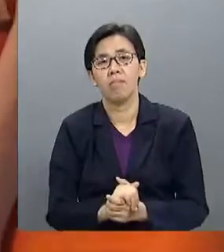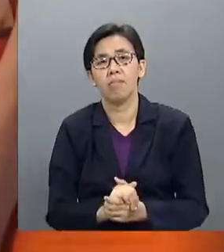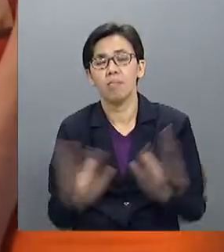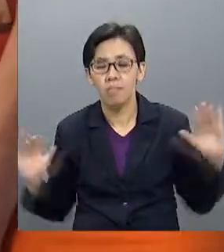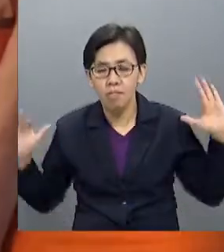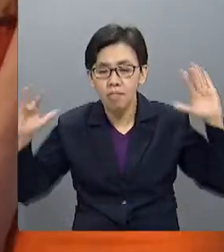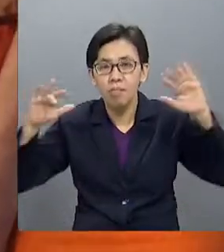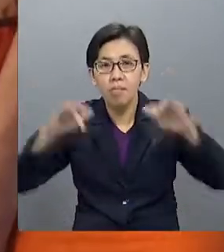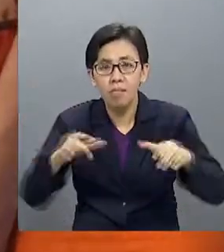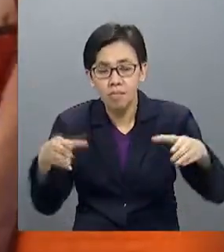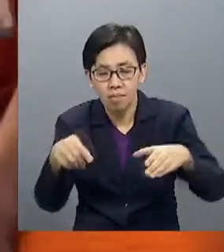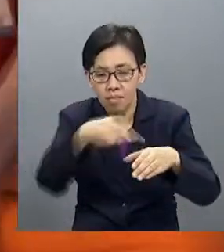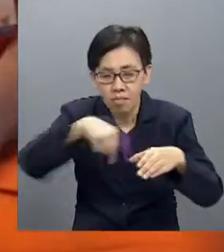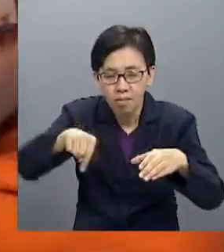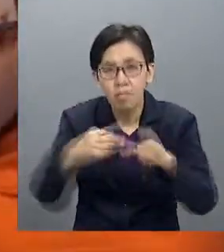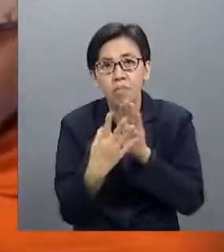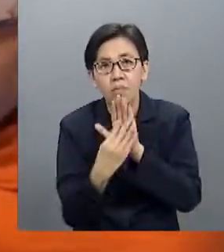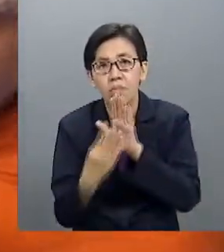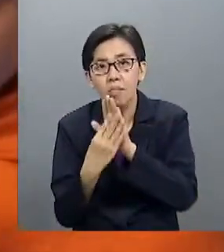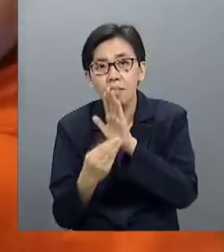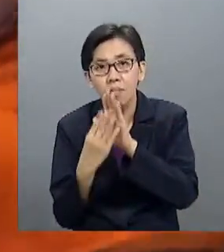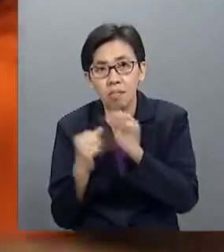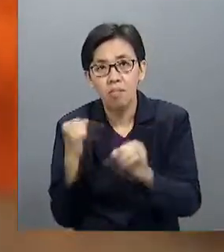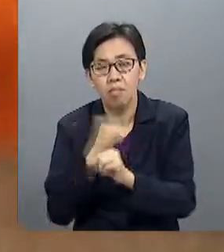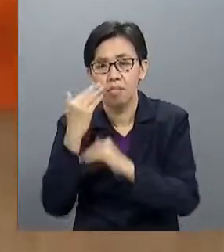เพื่อเข้าร่วมพัฒนา